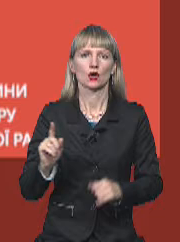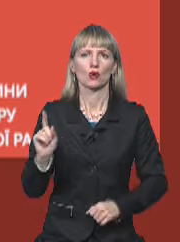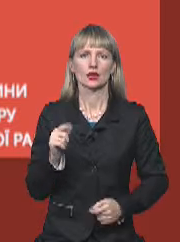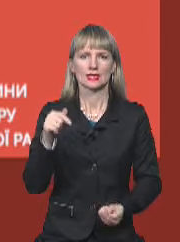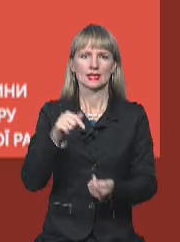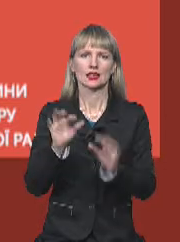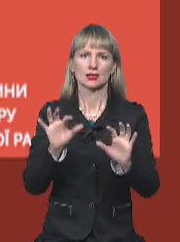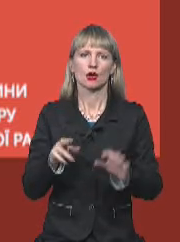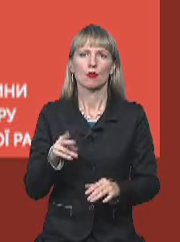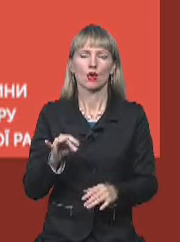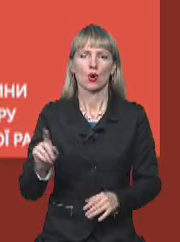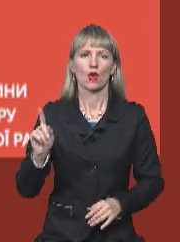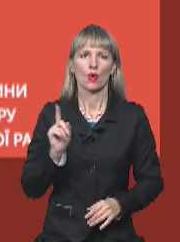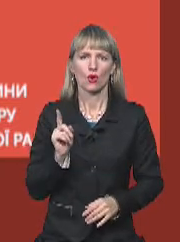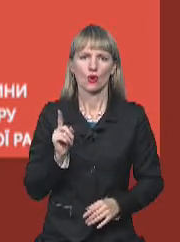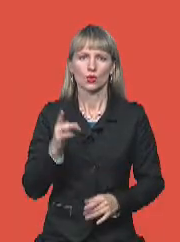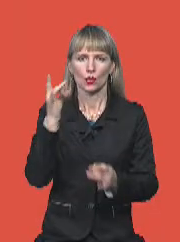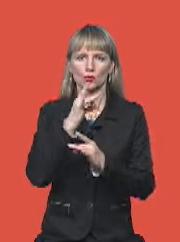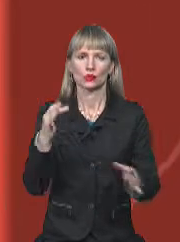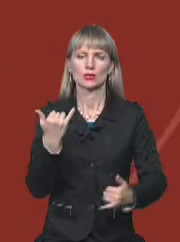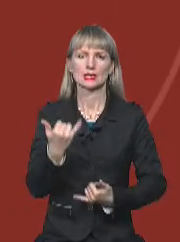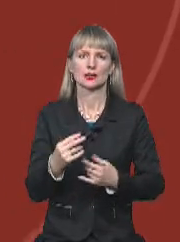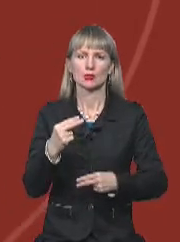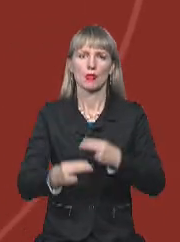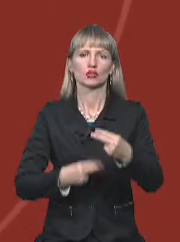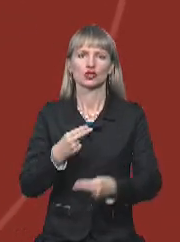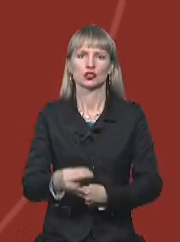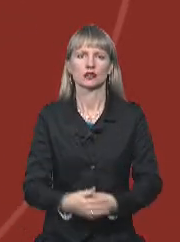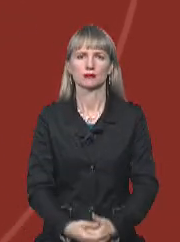згідно закону про охорону культурної спадщини.